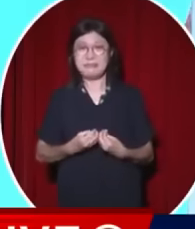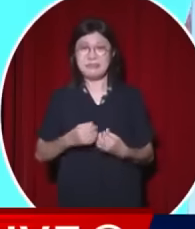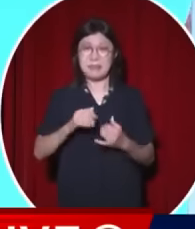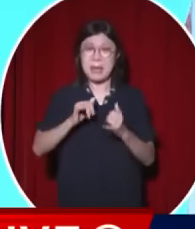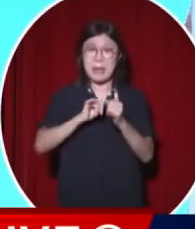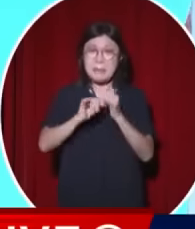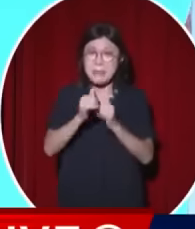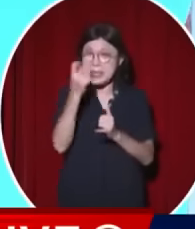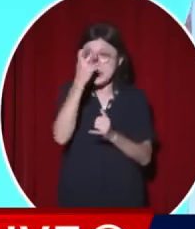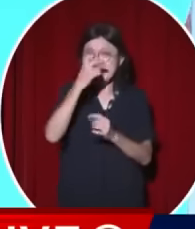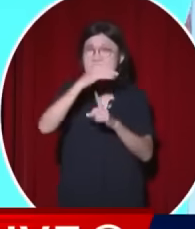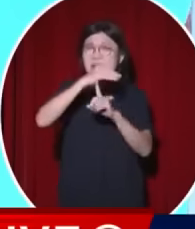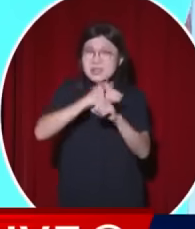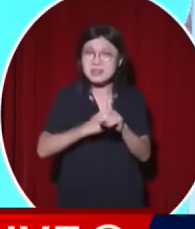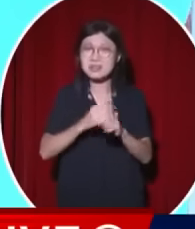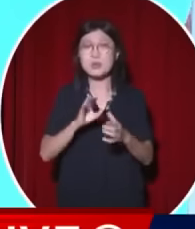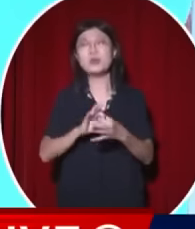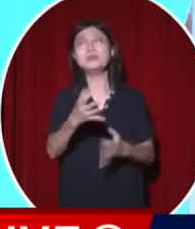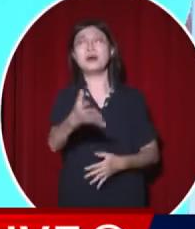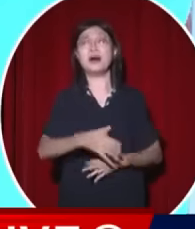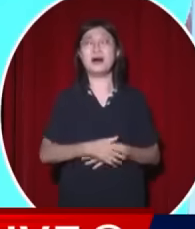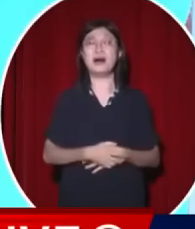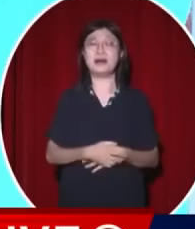民调那么低？